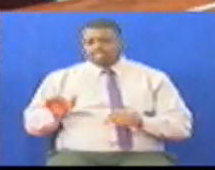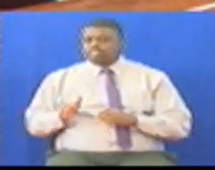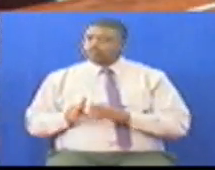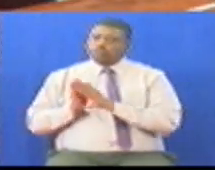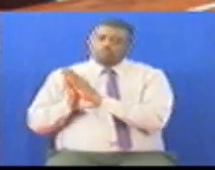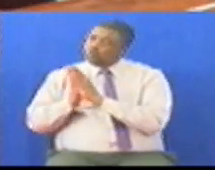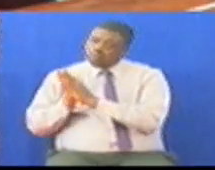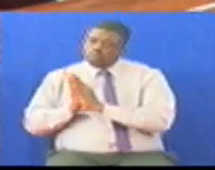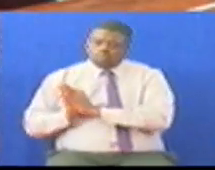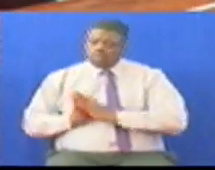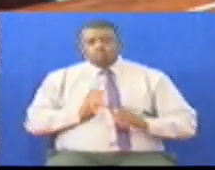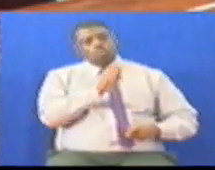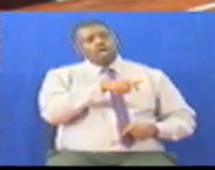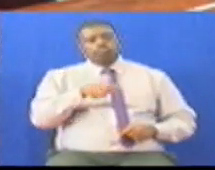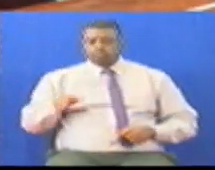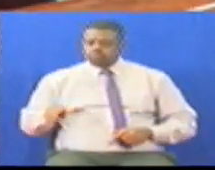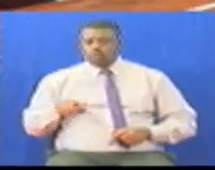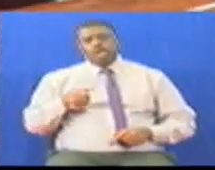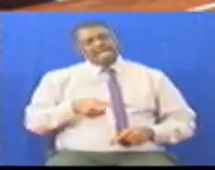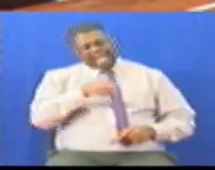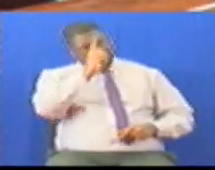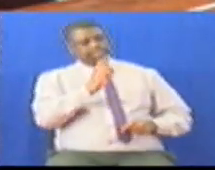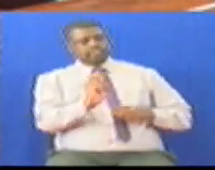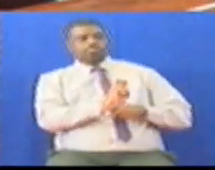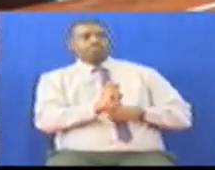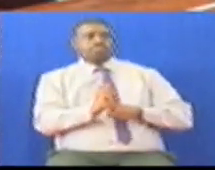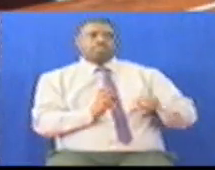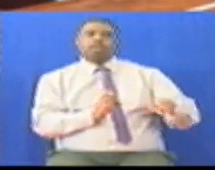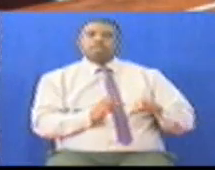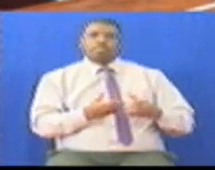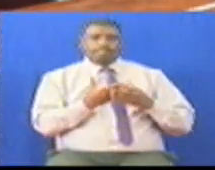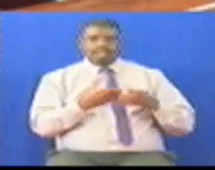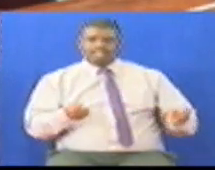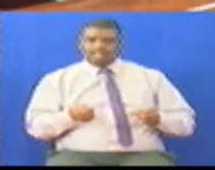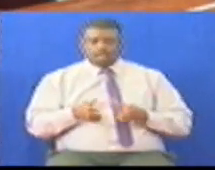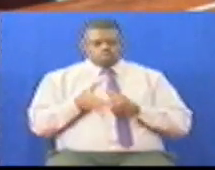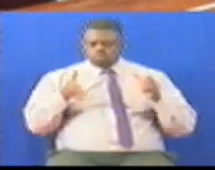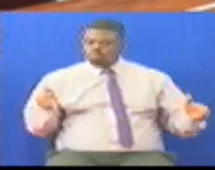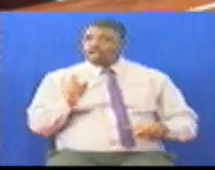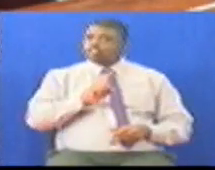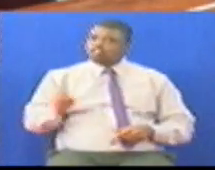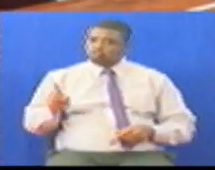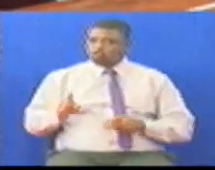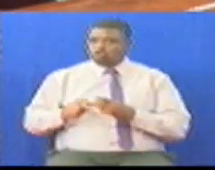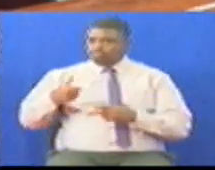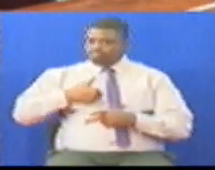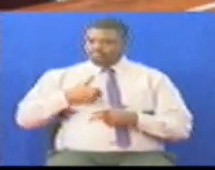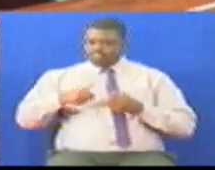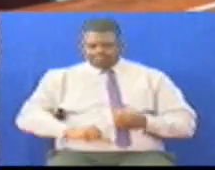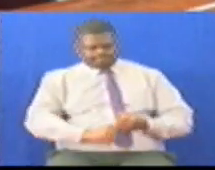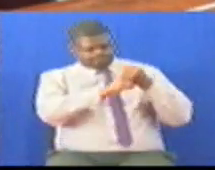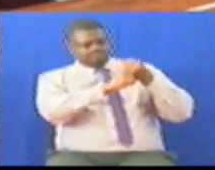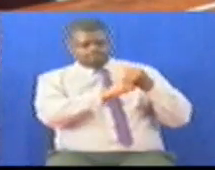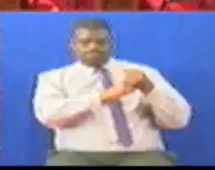Tanzania tuwe wakali zaidi katika kusimamia ili madhara haya yasiwe makubwa. Na mimi ninaungana nao